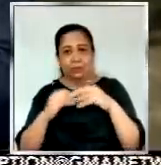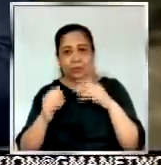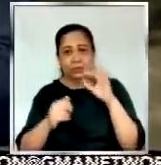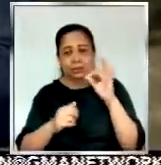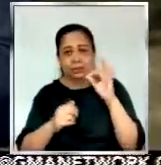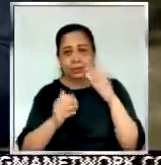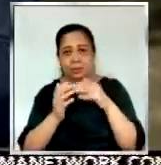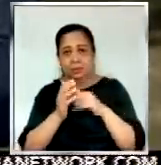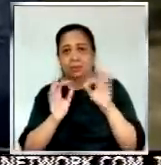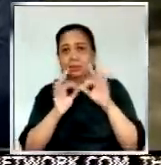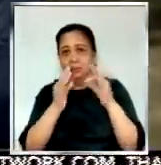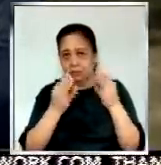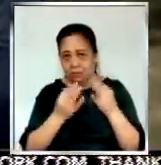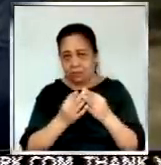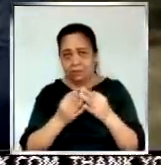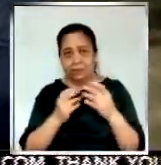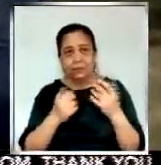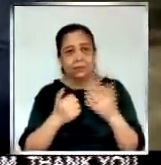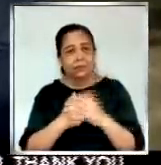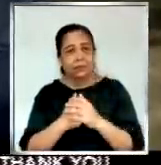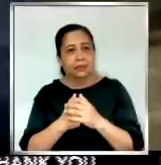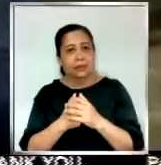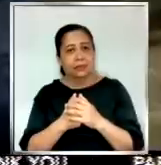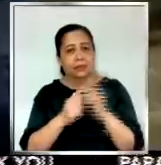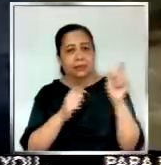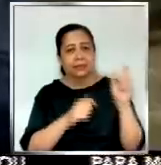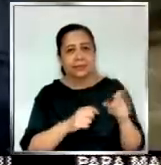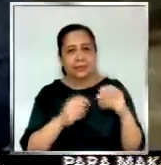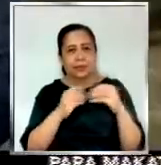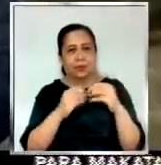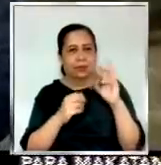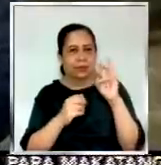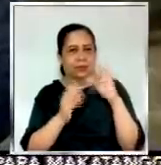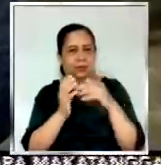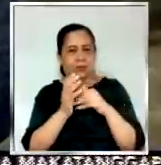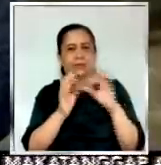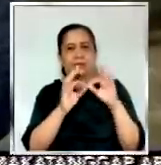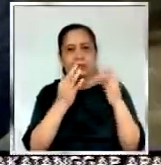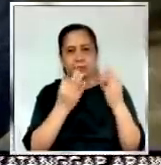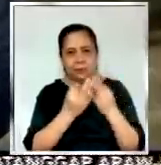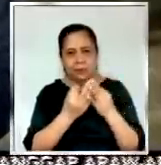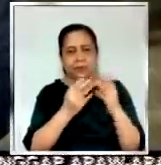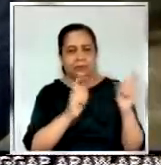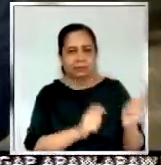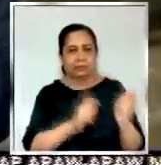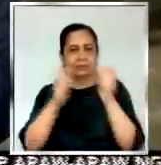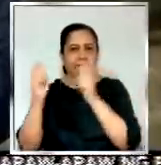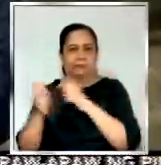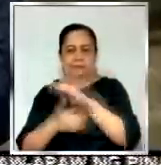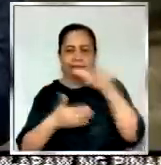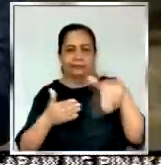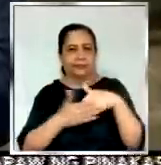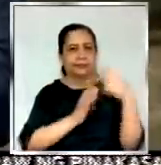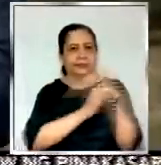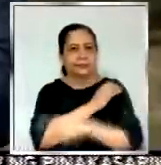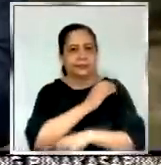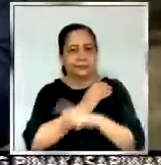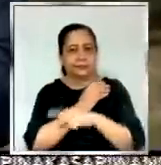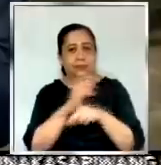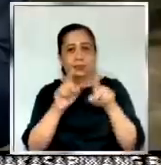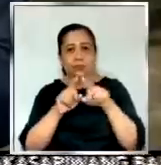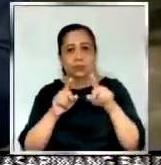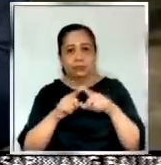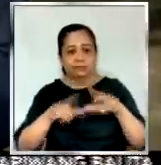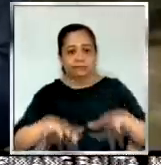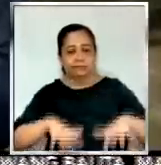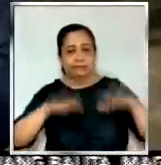pamilya individual, katumbas sa mahigit 6,000 pamilya ang inilika sa buong probinsya at bukod doon sa mga pagbaha, doon sa mga